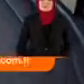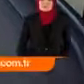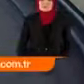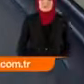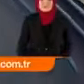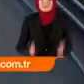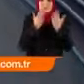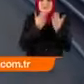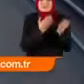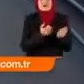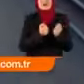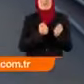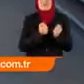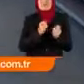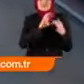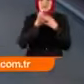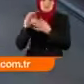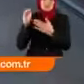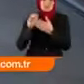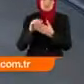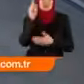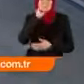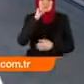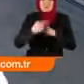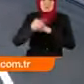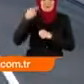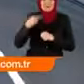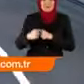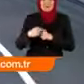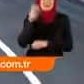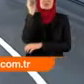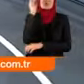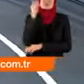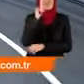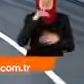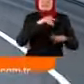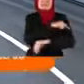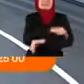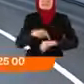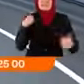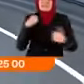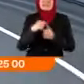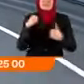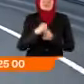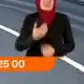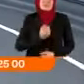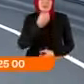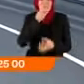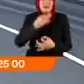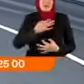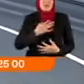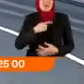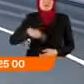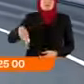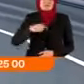ders almıyoruz yazdık Çünkü daha geçtiğimiz hafta şöyle sahibinden peş peşe gelen acı haberle sarsılmış tık Hatta ölümlerin